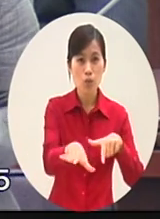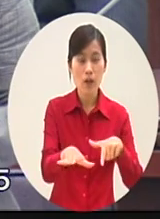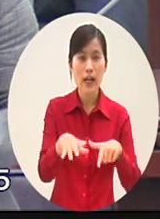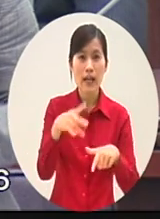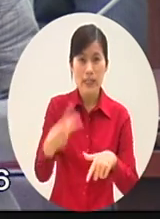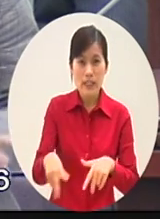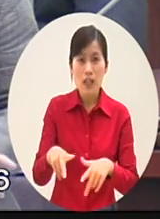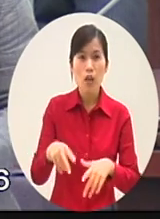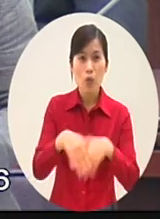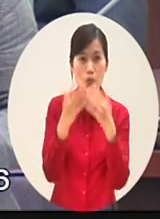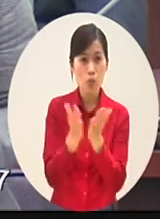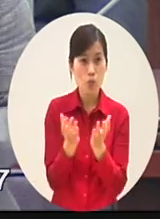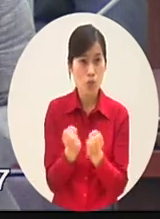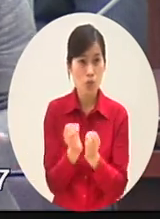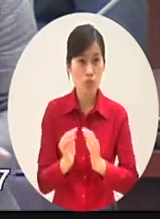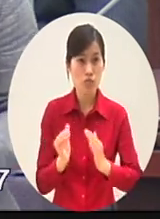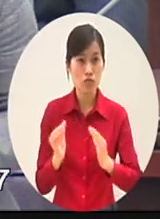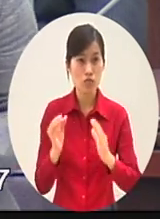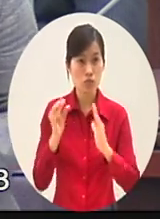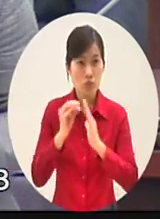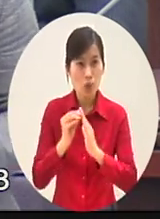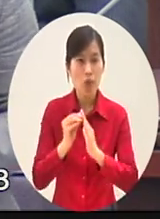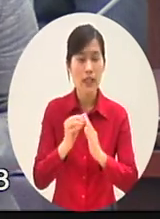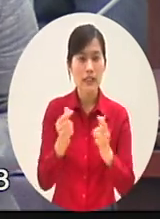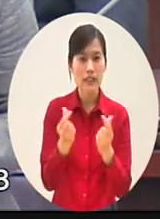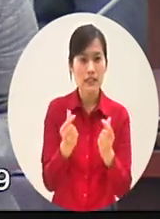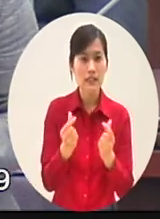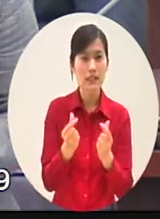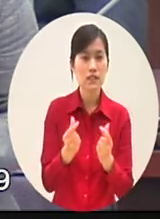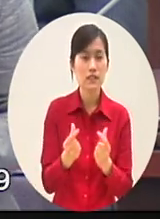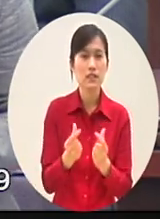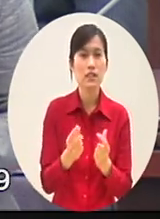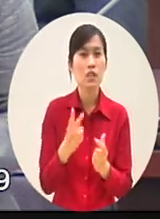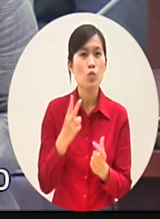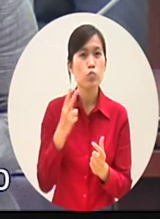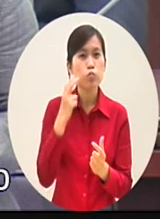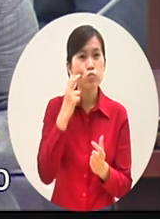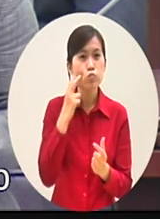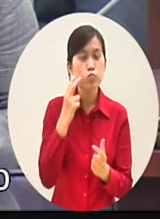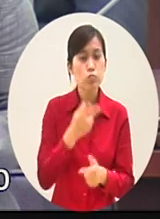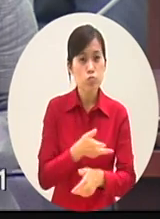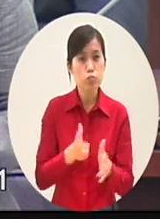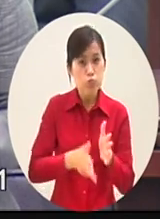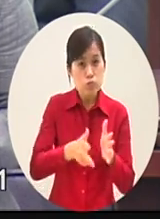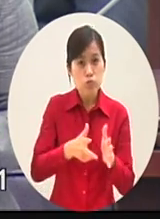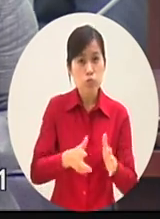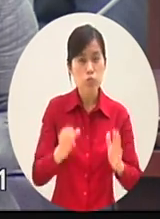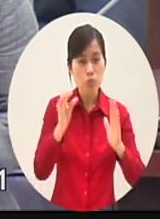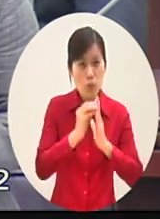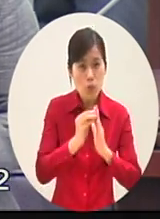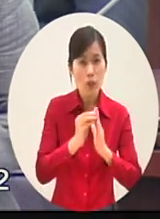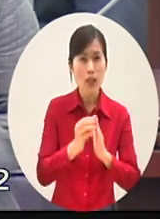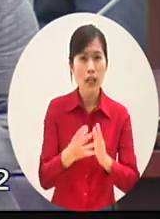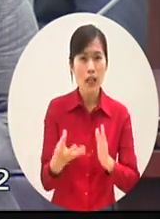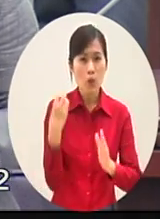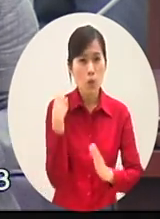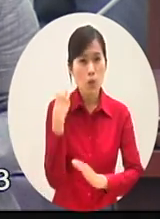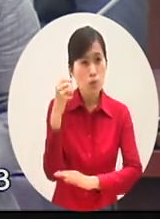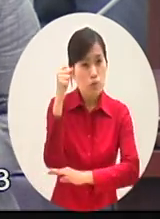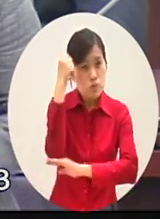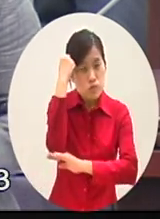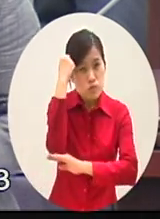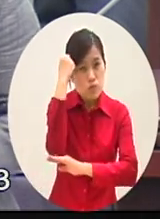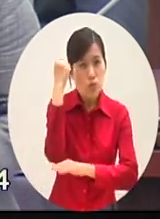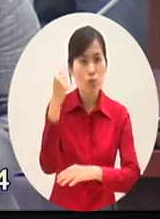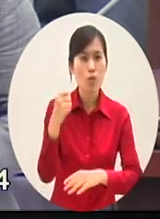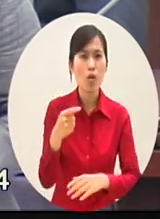于火车站附近包括一些铁路局的旧的宿舍的附近的这些部分的这个环境呢都有做到，但是还